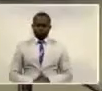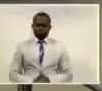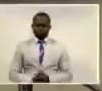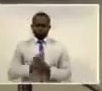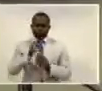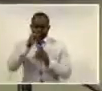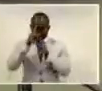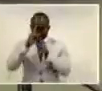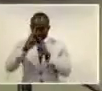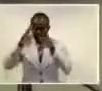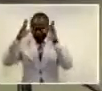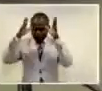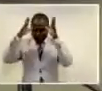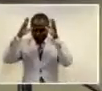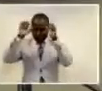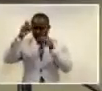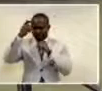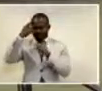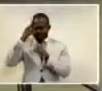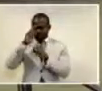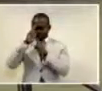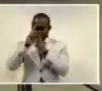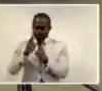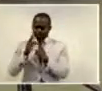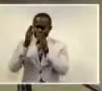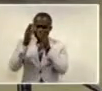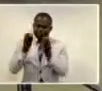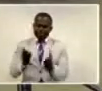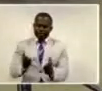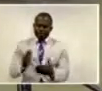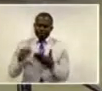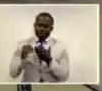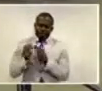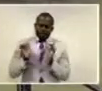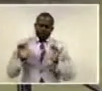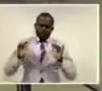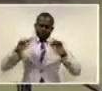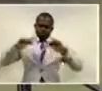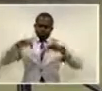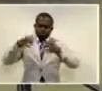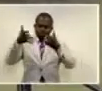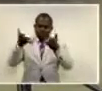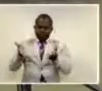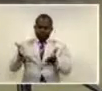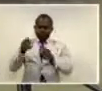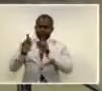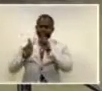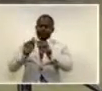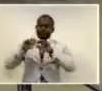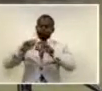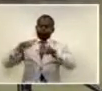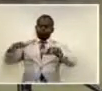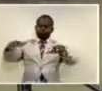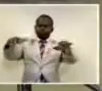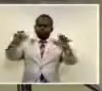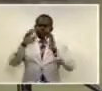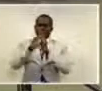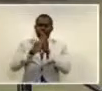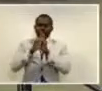Nyakubahwa Perezida wa Repubulika, banyacyubahiro mwese muteraniye hano, baturage b'akarere ka Rubavu na